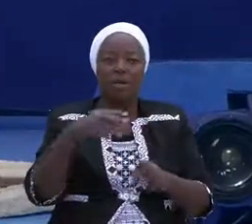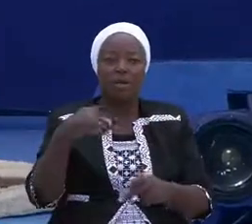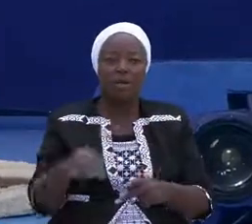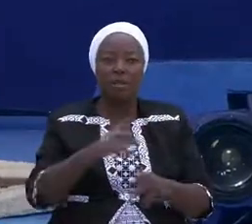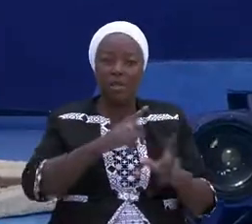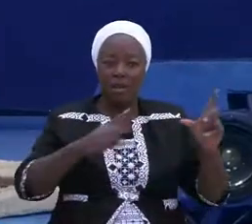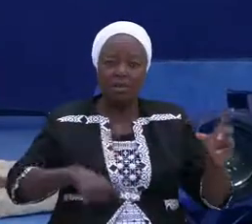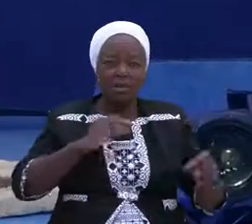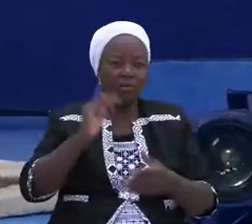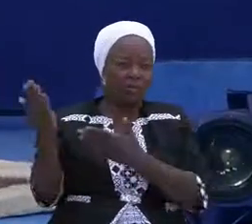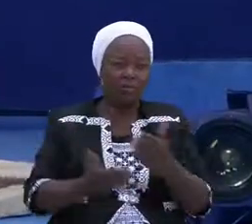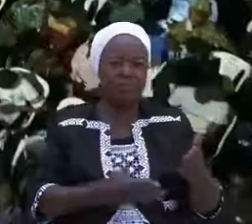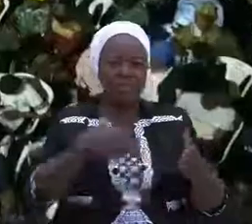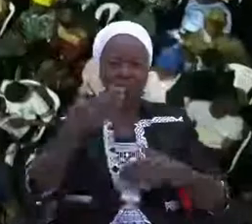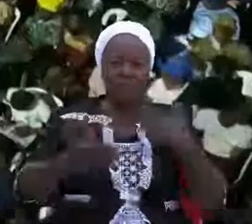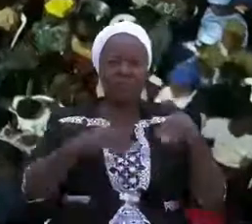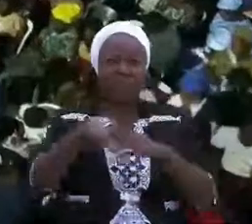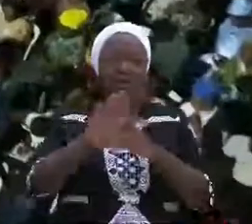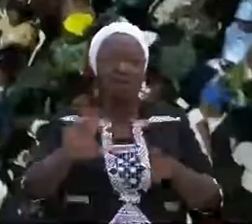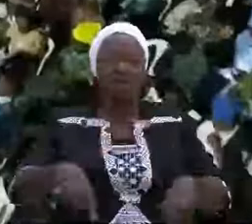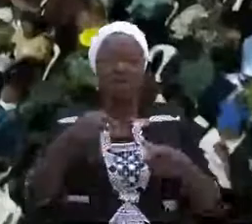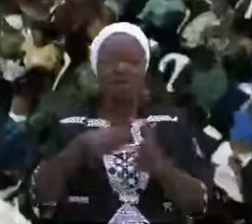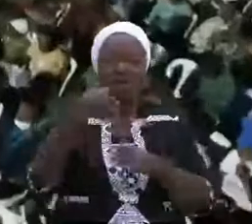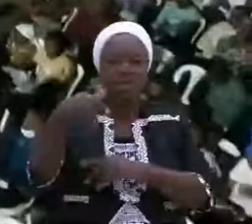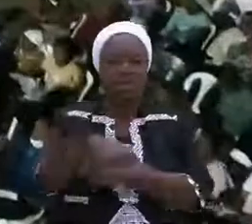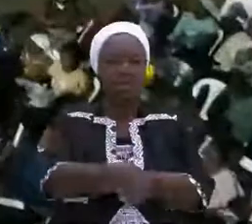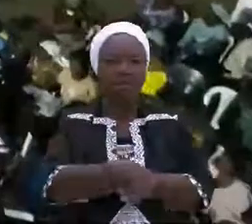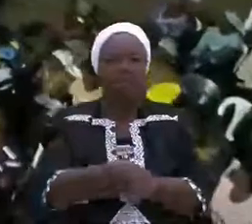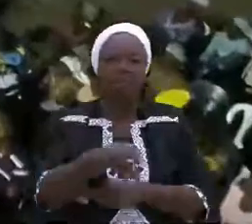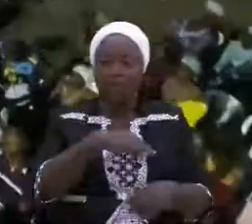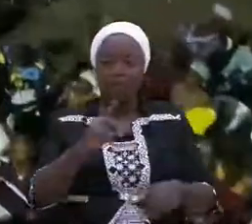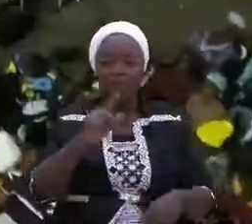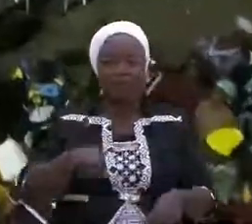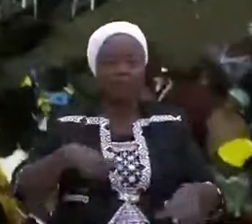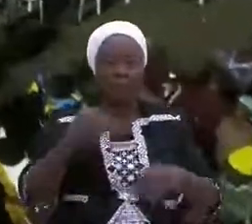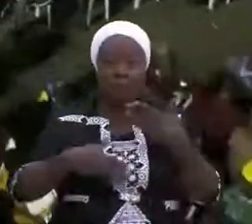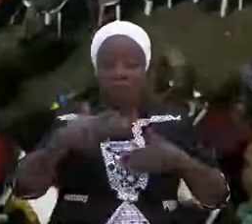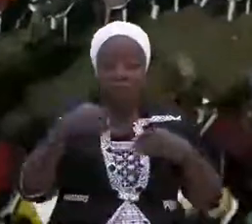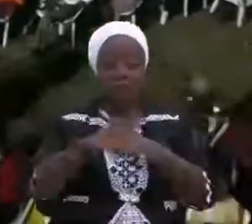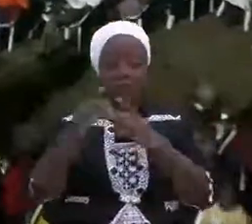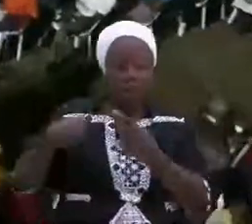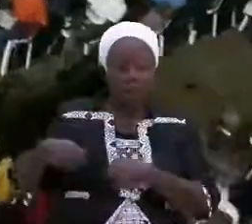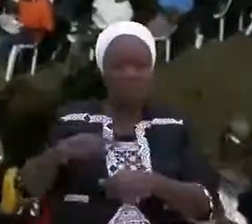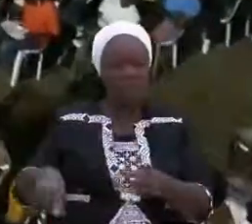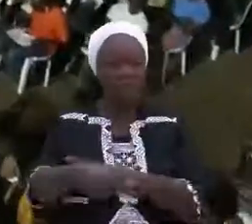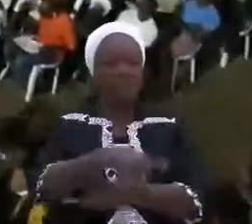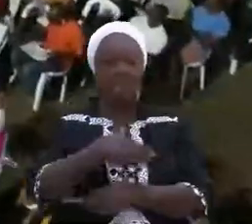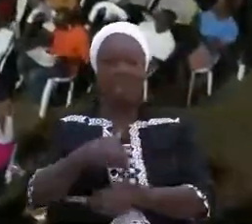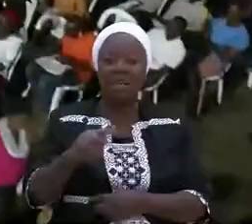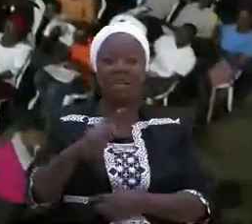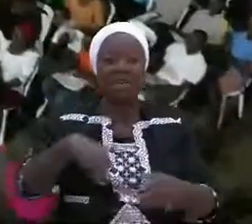Le Seigneur apportera la joie dans ta vie aujourd'hui, la joie dans ton cœur aujourd'hui, et la